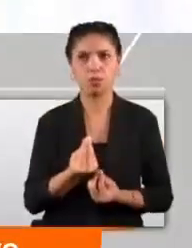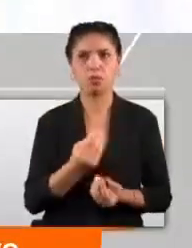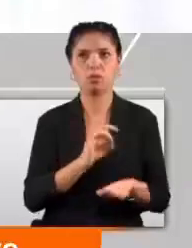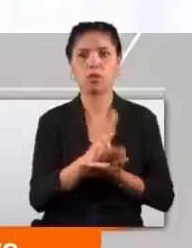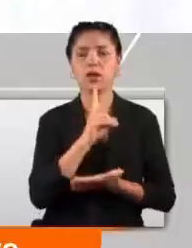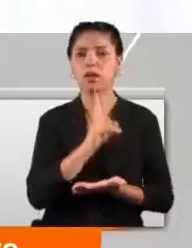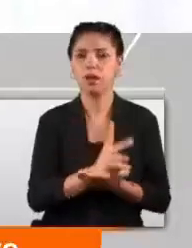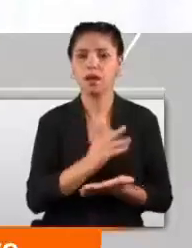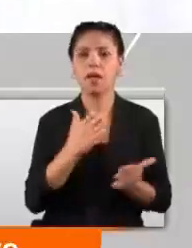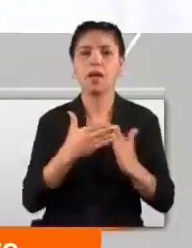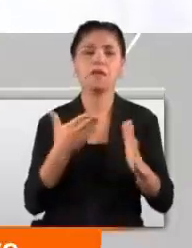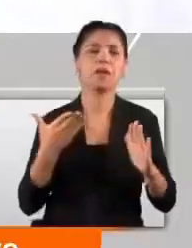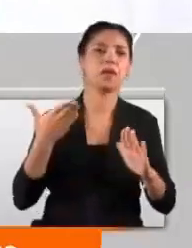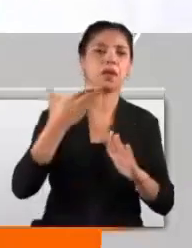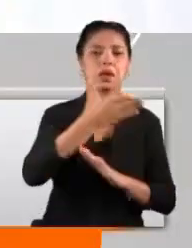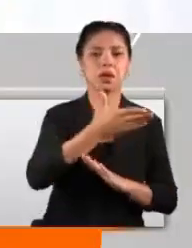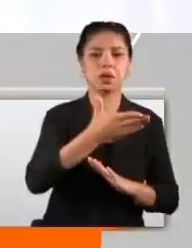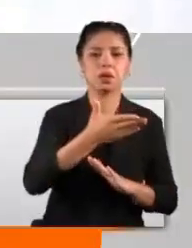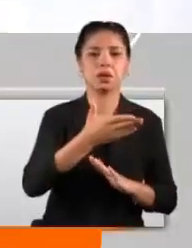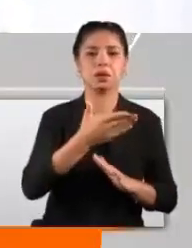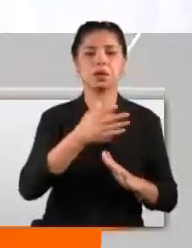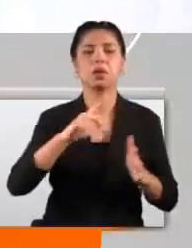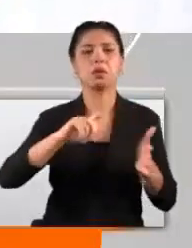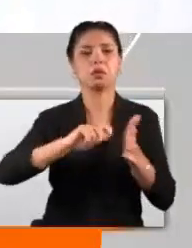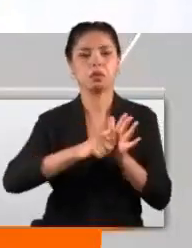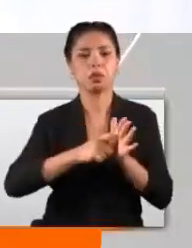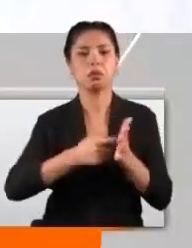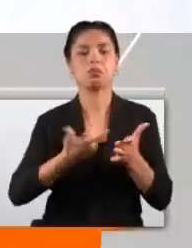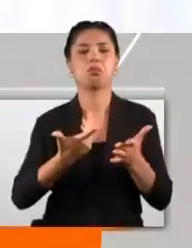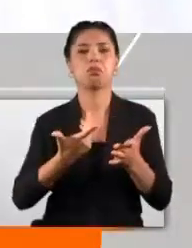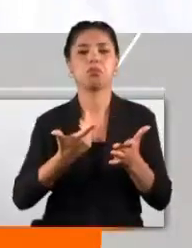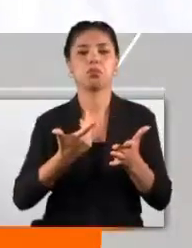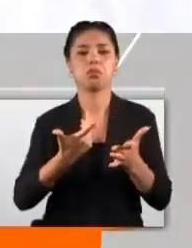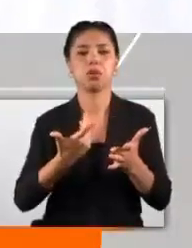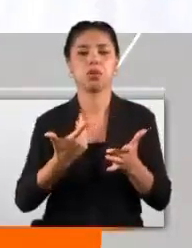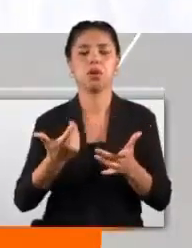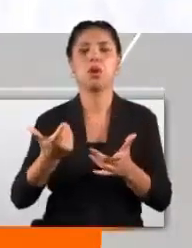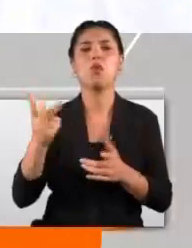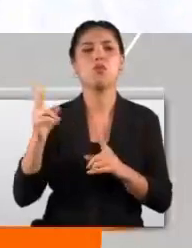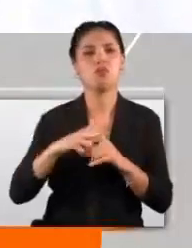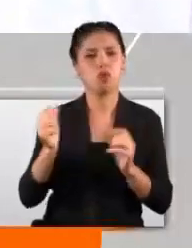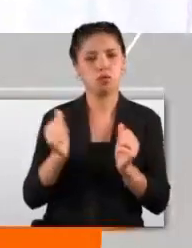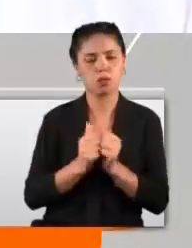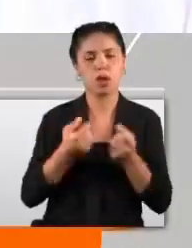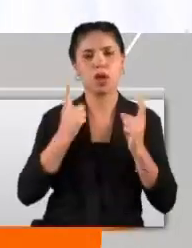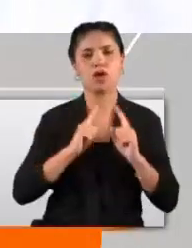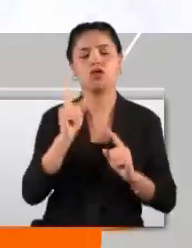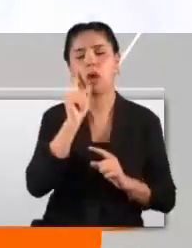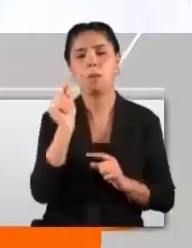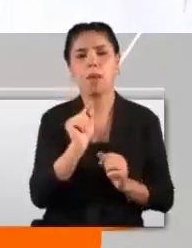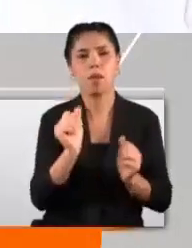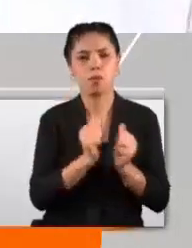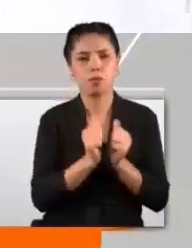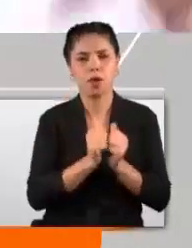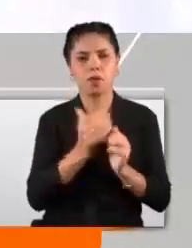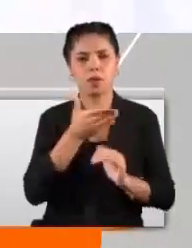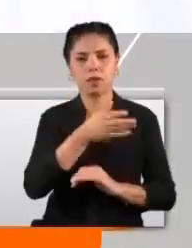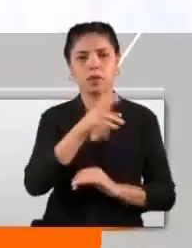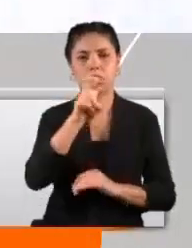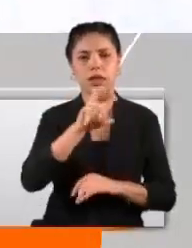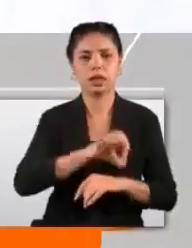alındı. Eve gittik, çilingirlerle, efendim kolluk kuvvetleriyle ve icra memuruyla. İcra memuru